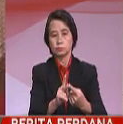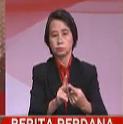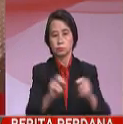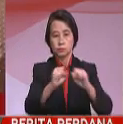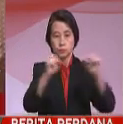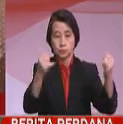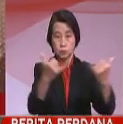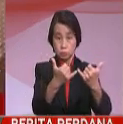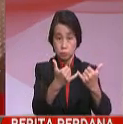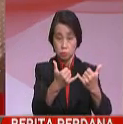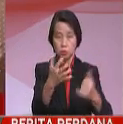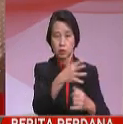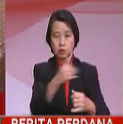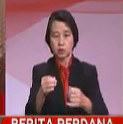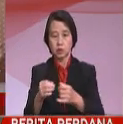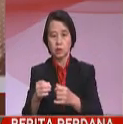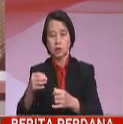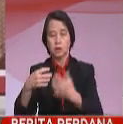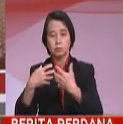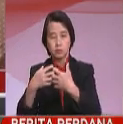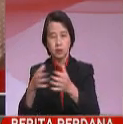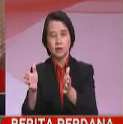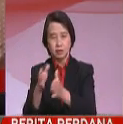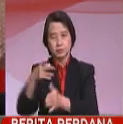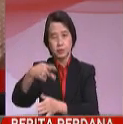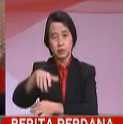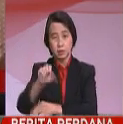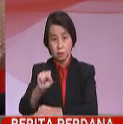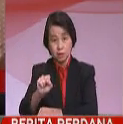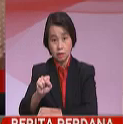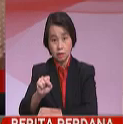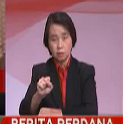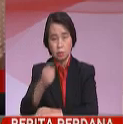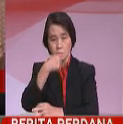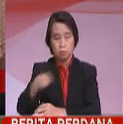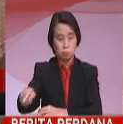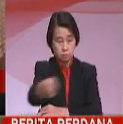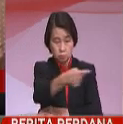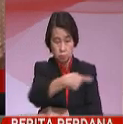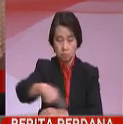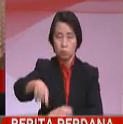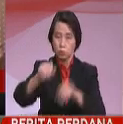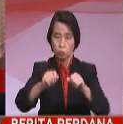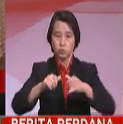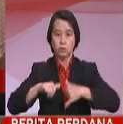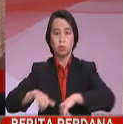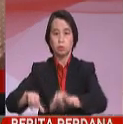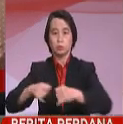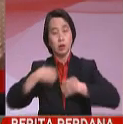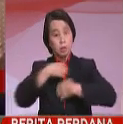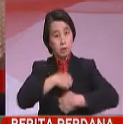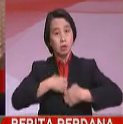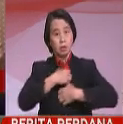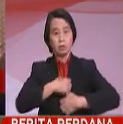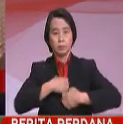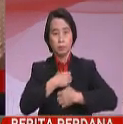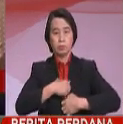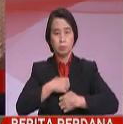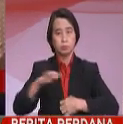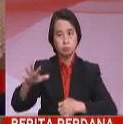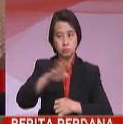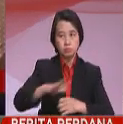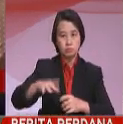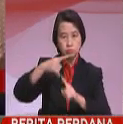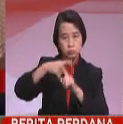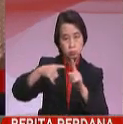syarikat dan juga perusahaan kecil dan sederhana ini, bahawa mereka juga boleh terus menikmati purata tarif